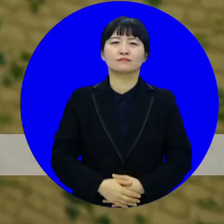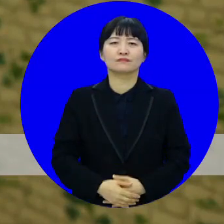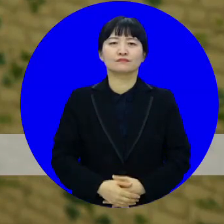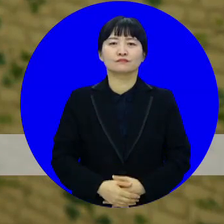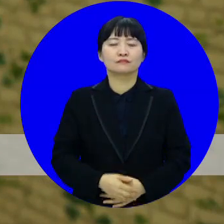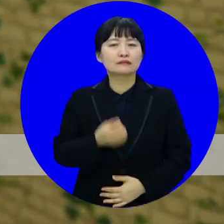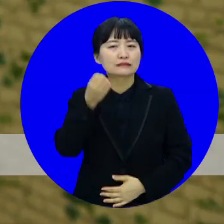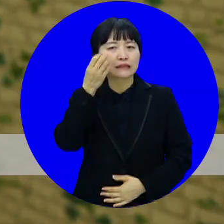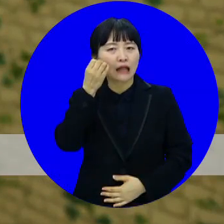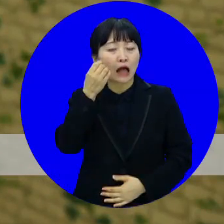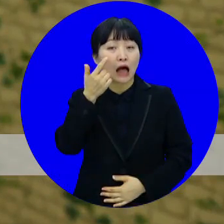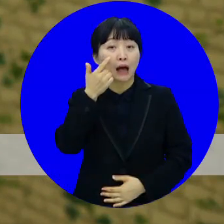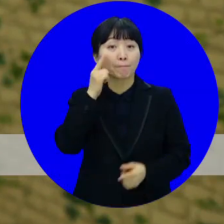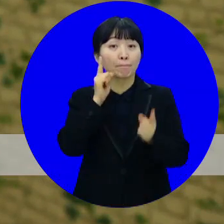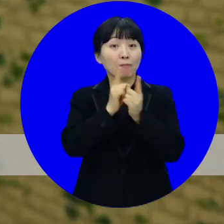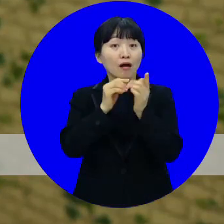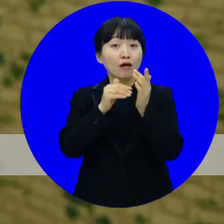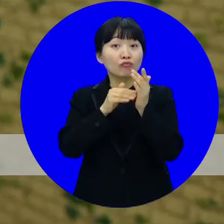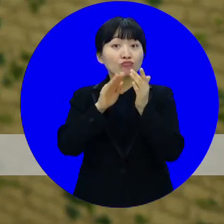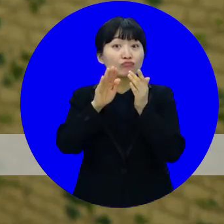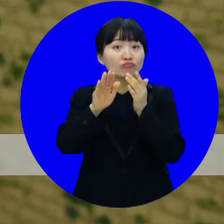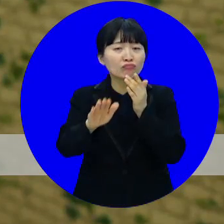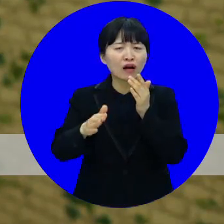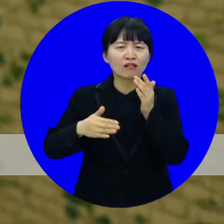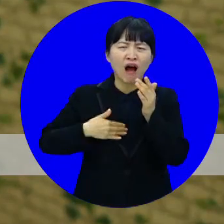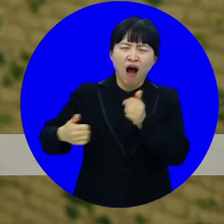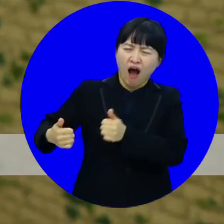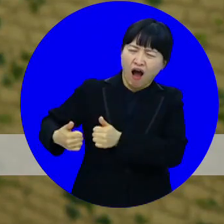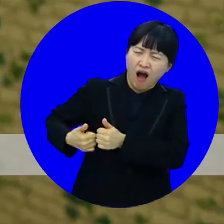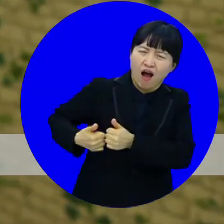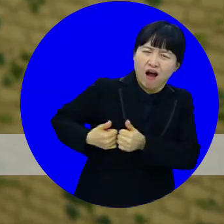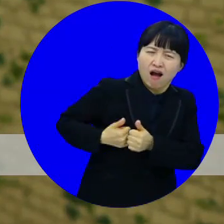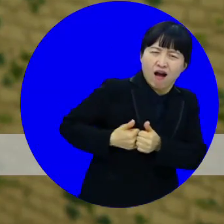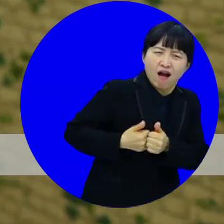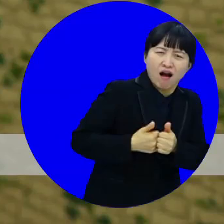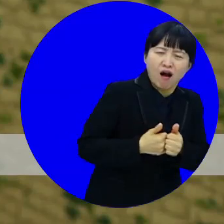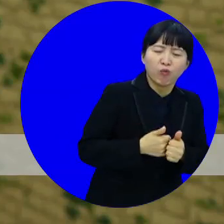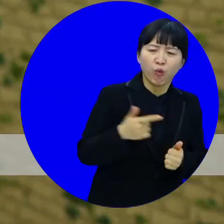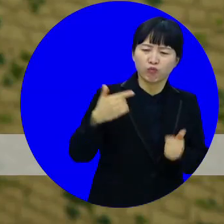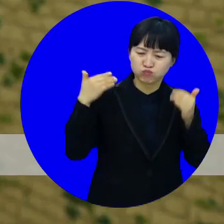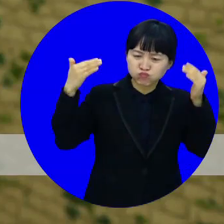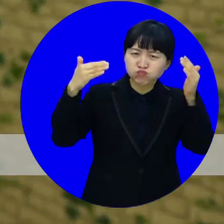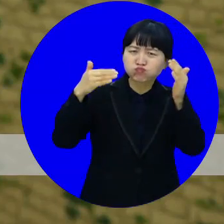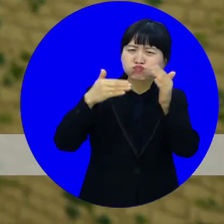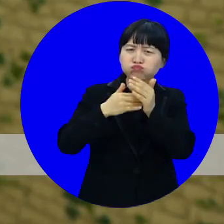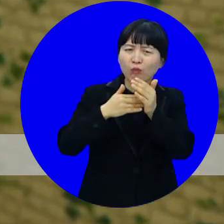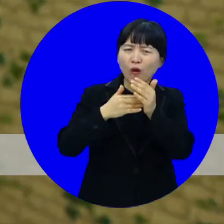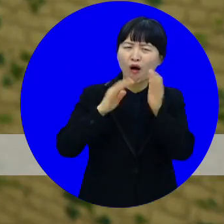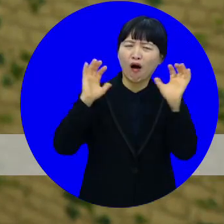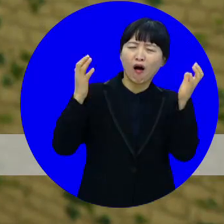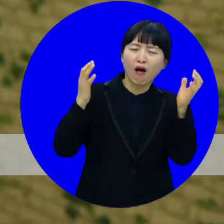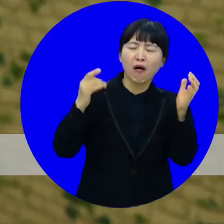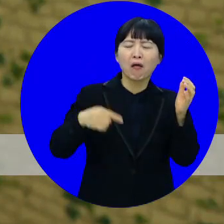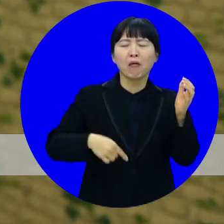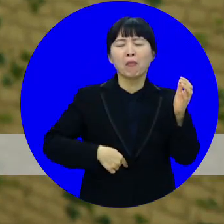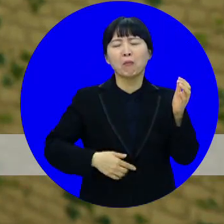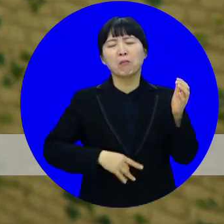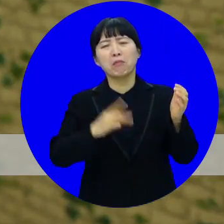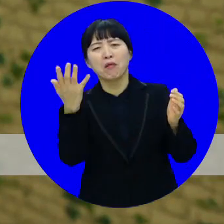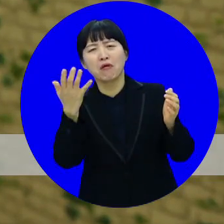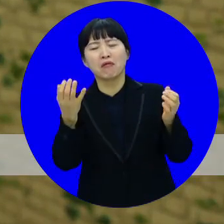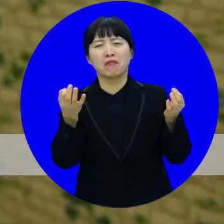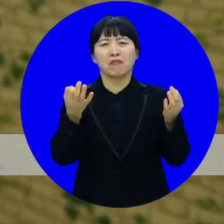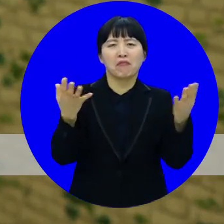이상하게 아빠 만나고 오는 날엔 더 저한테 앵기고 따라다니고 다 큰 애가 자꾸 막 어리광 부리고